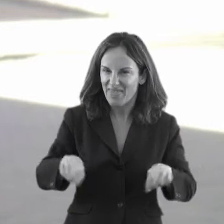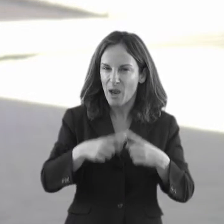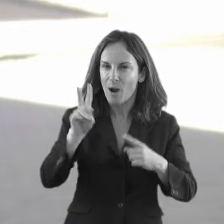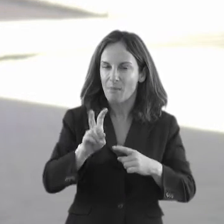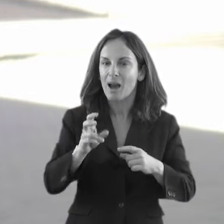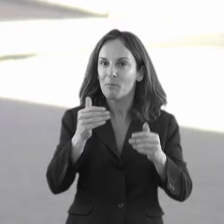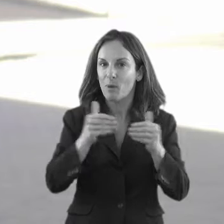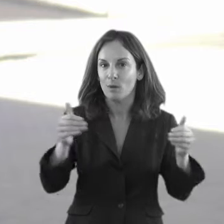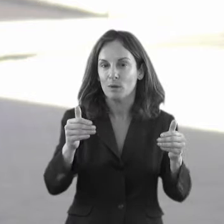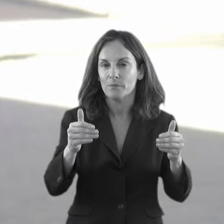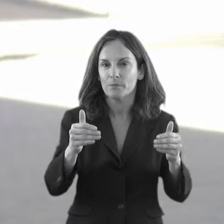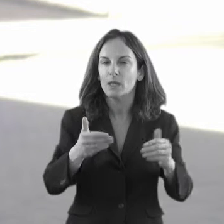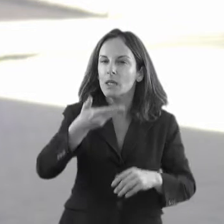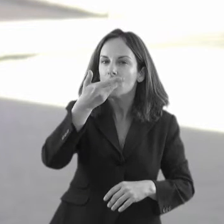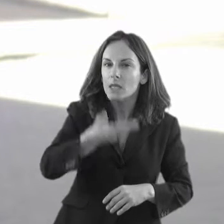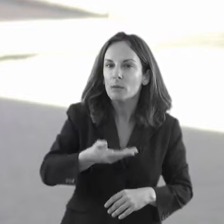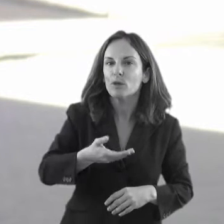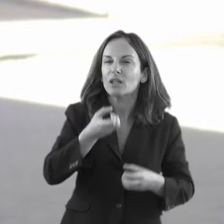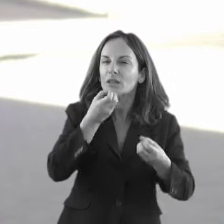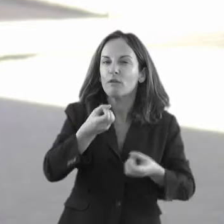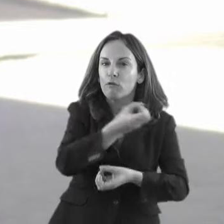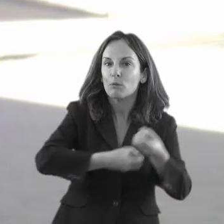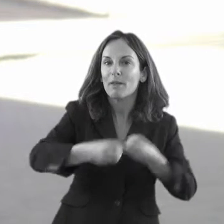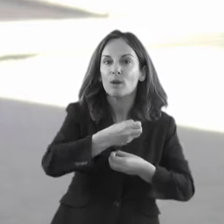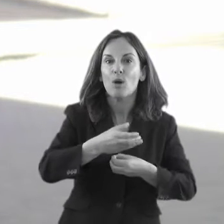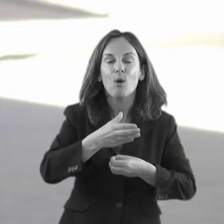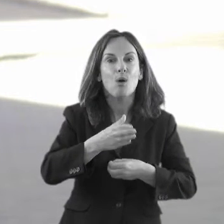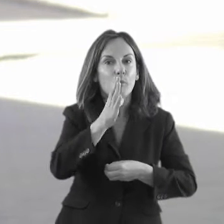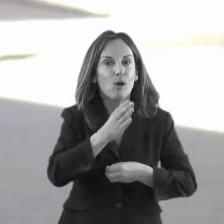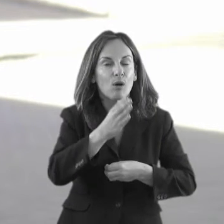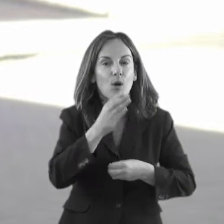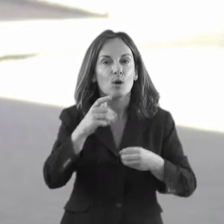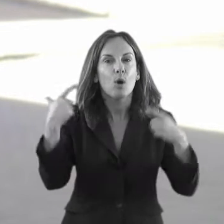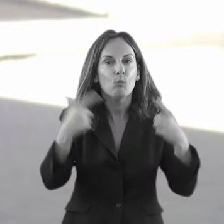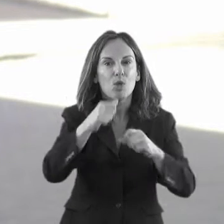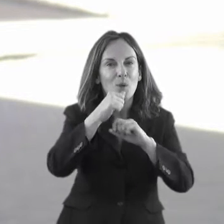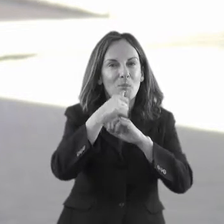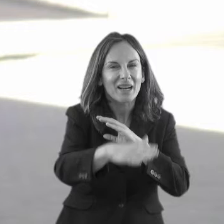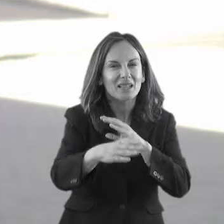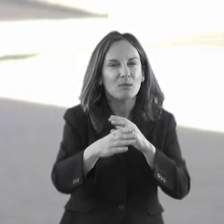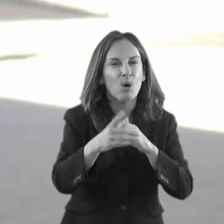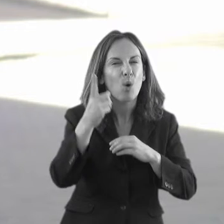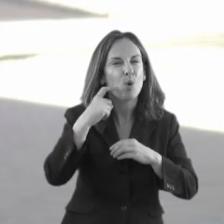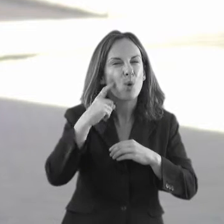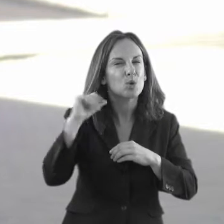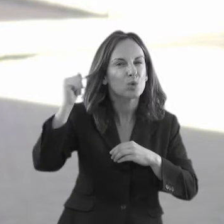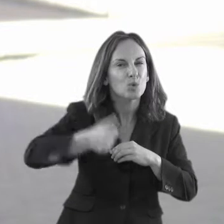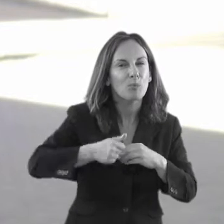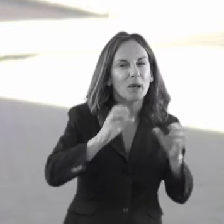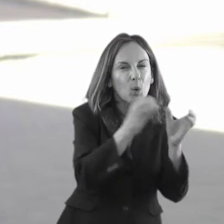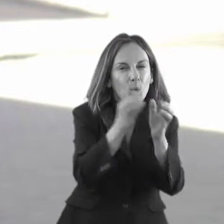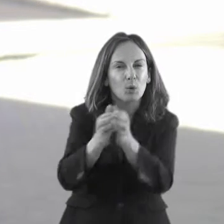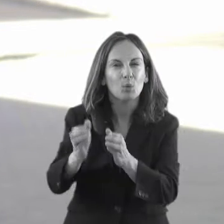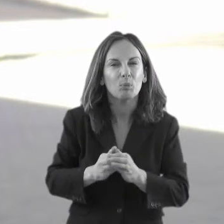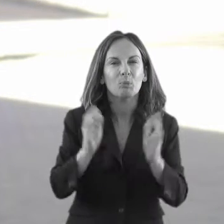tribus, i tribus de vegades molt petites que no es comuniquen entre elles. Llavors, tenir un lloc on es puguin trobar i explicar-se les